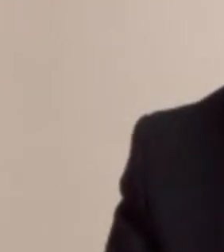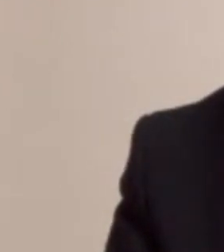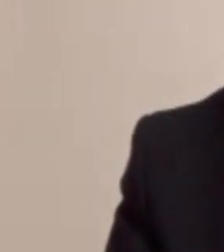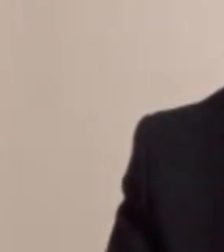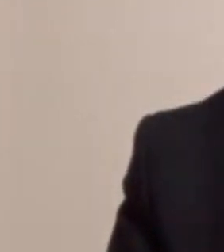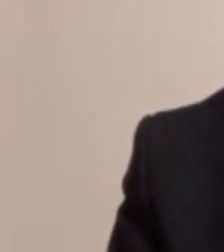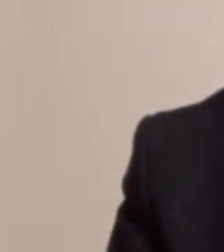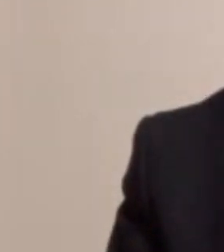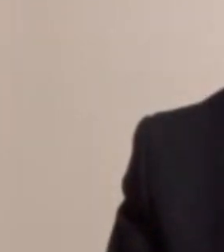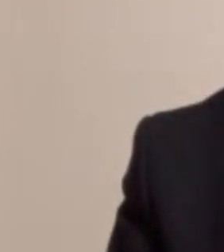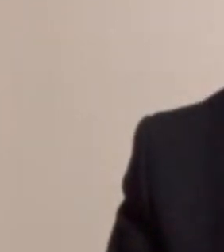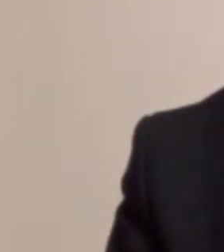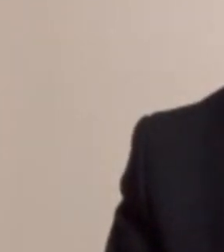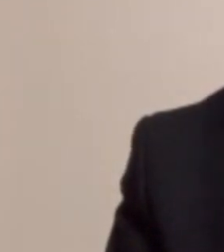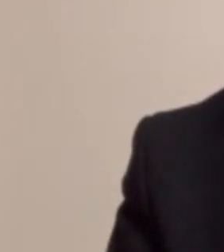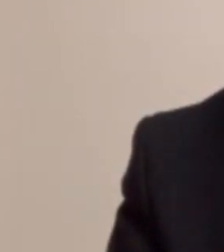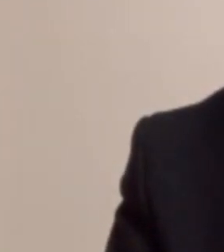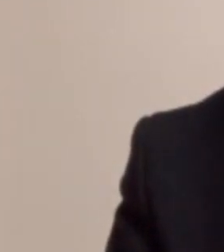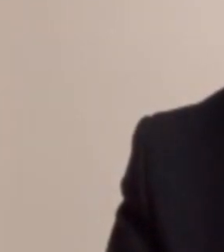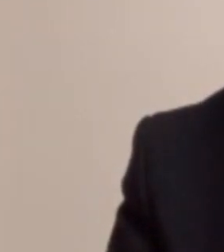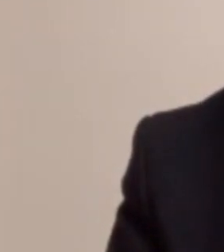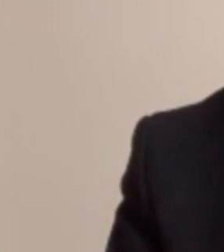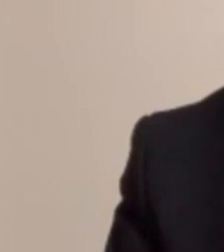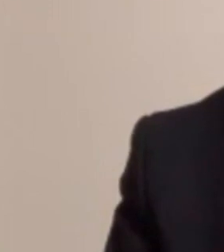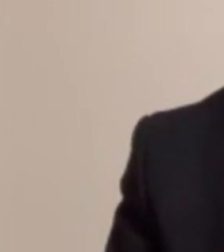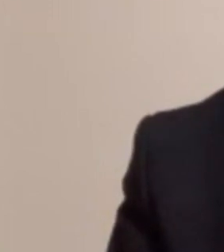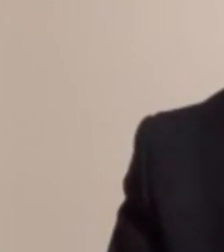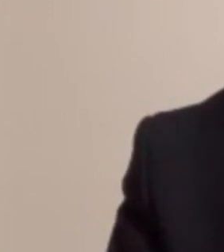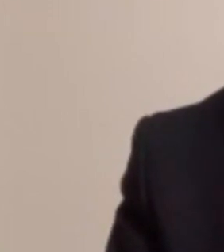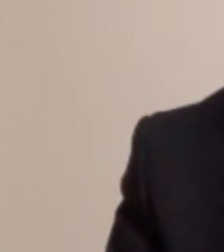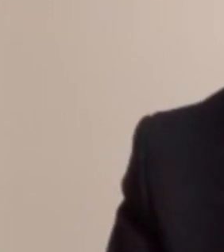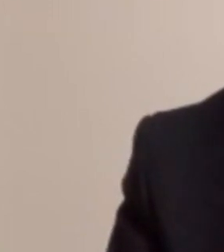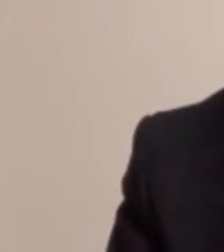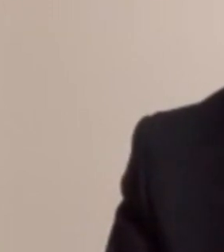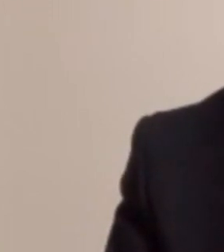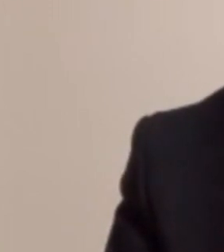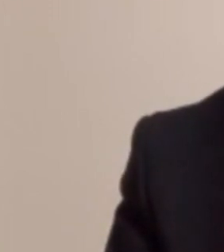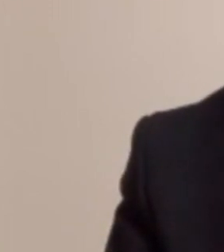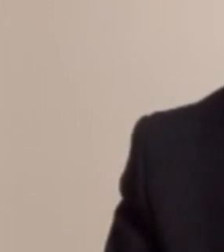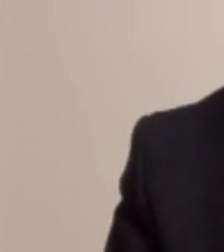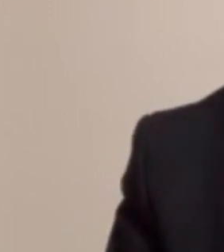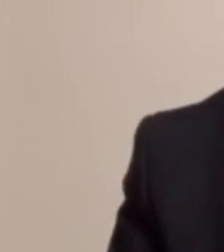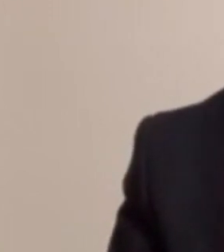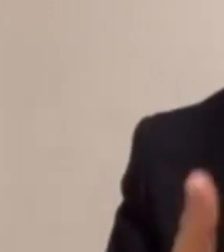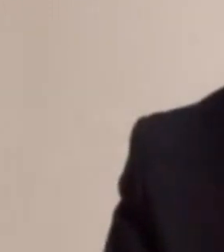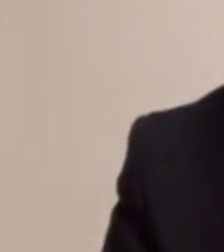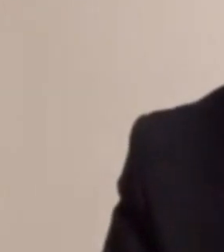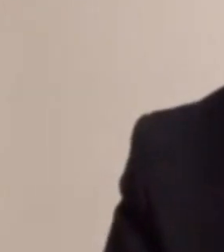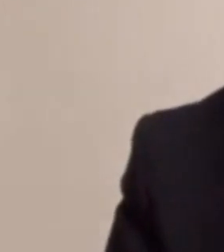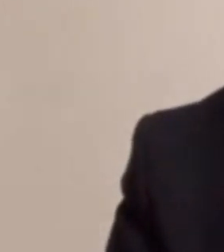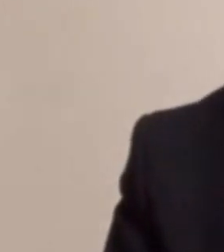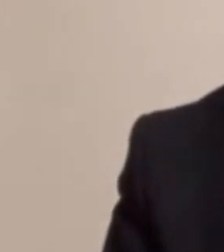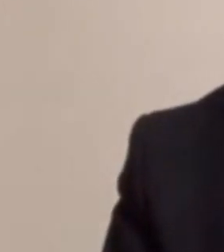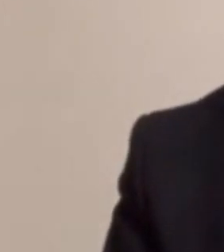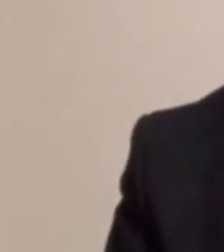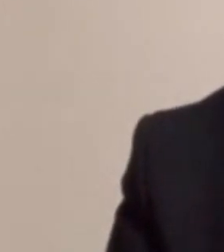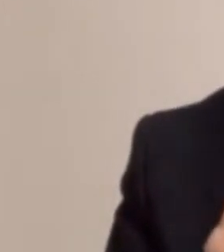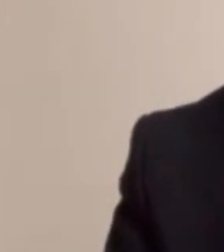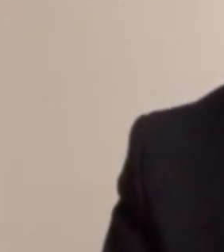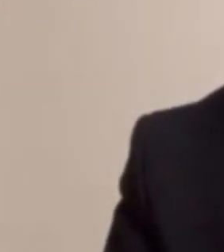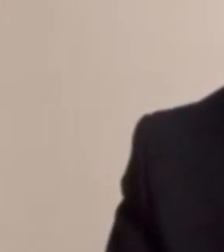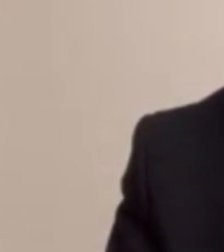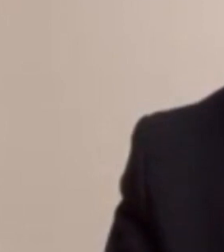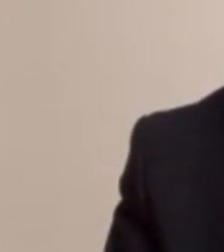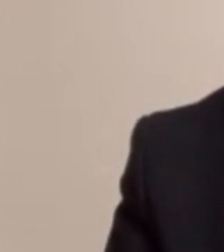ودائما نوجه تحياتنا لهذا الجمهور اللي دا يسمعنا، ونطلب من عنده